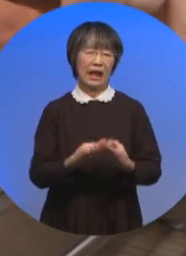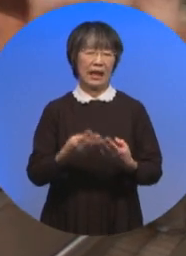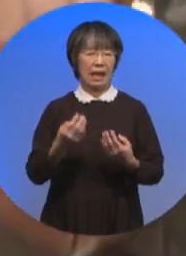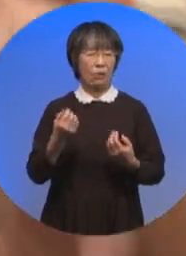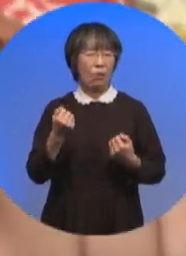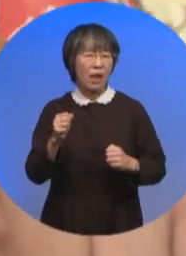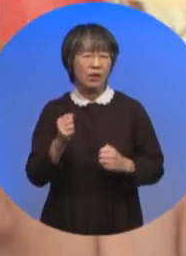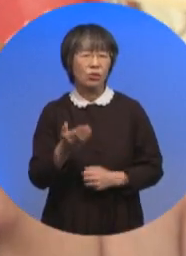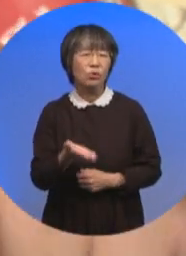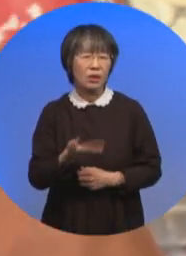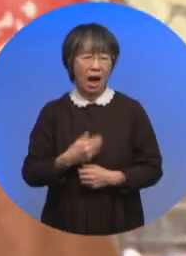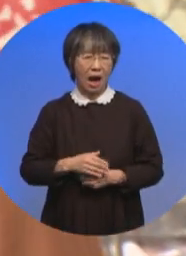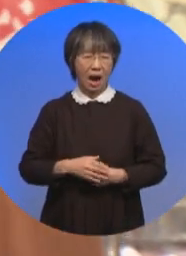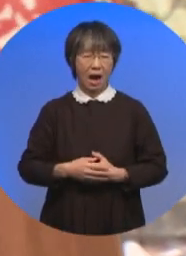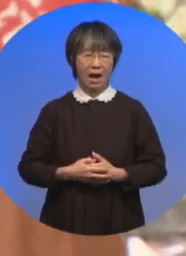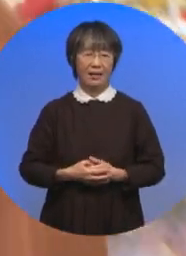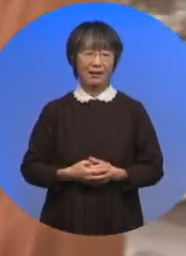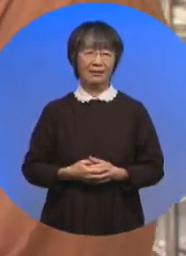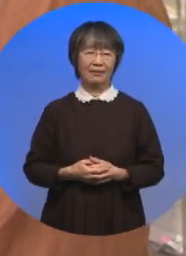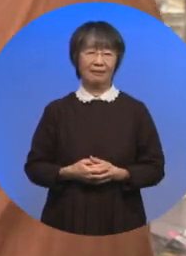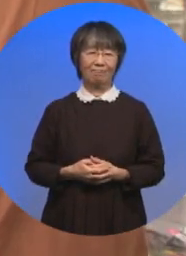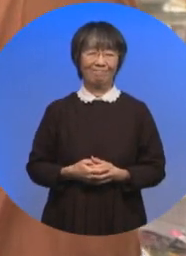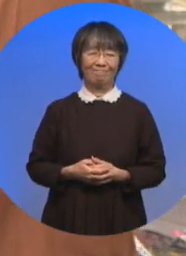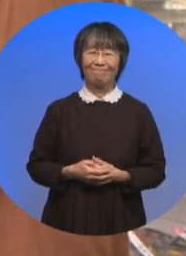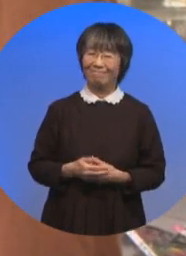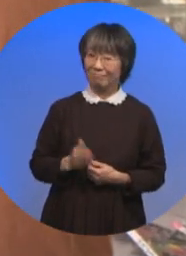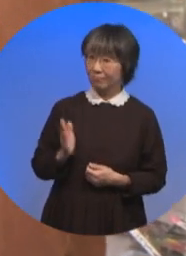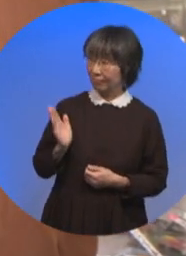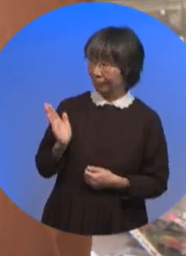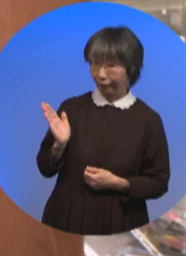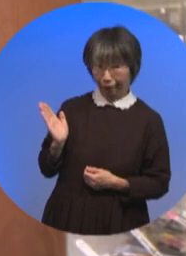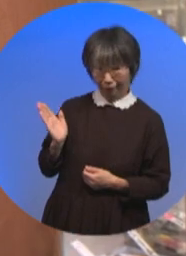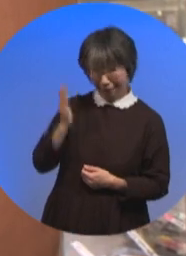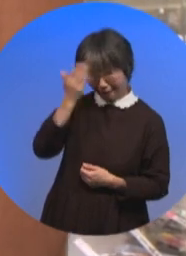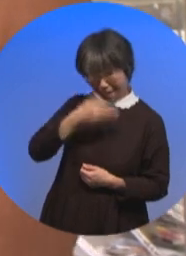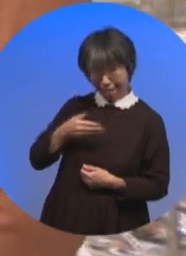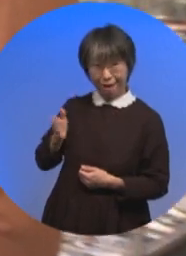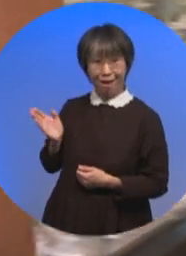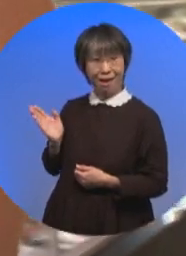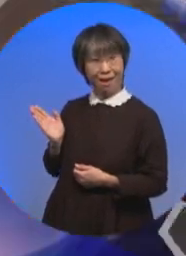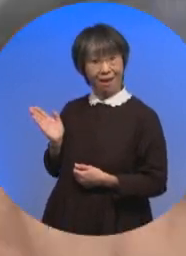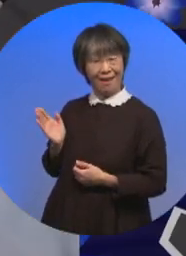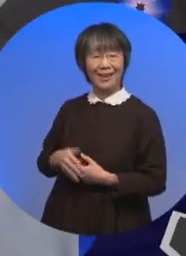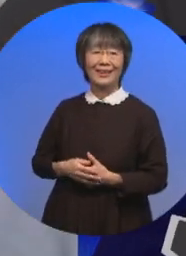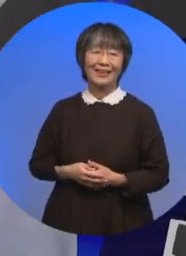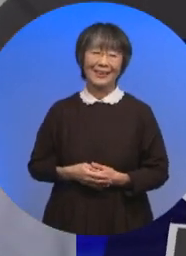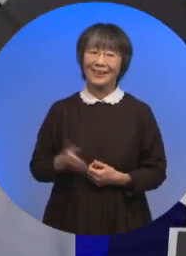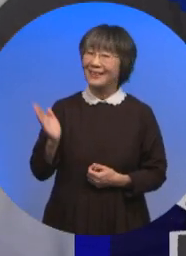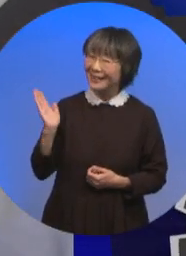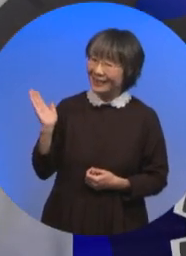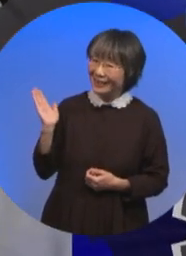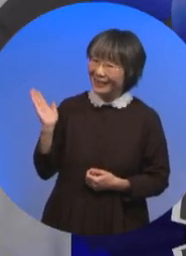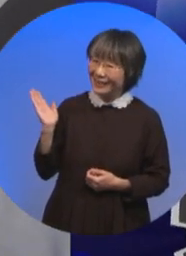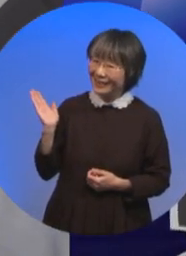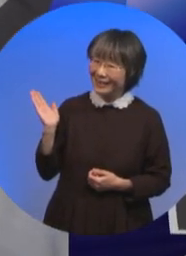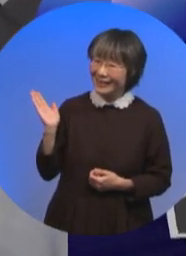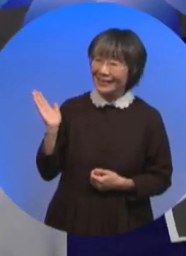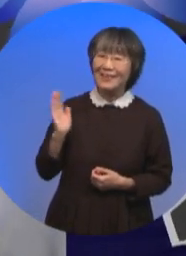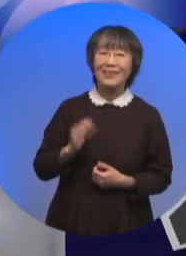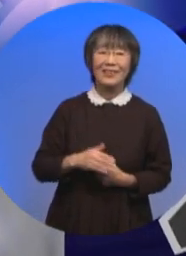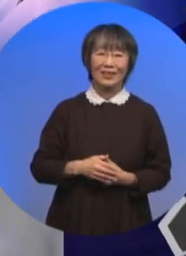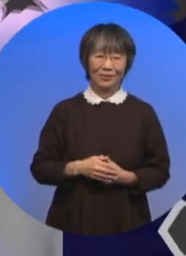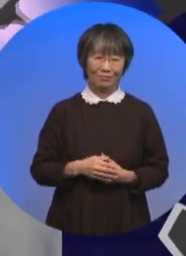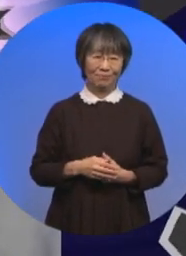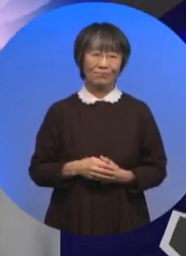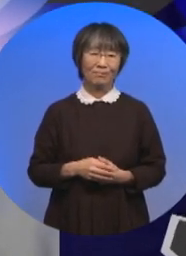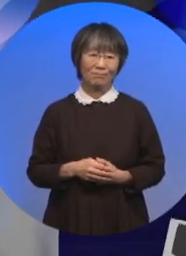TV。いやいや、ちょっと、 はい、 ゆきよちゃんじゃないですか。 そうです。 お笑いコンビデニスの上野が